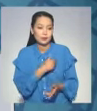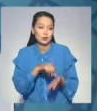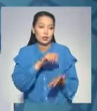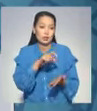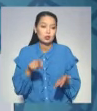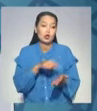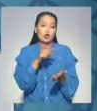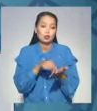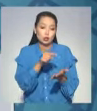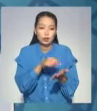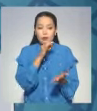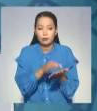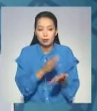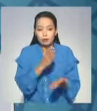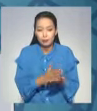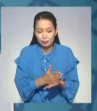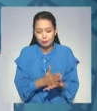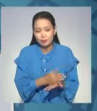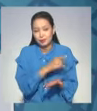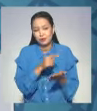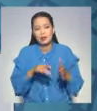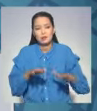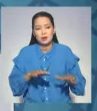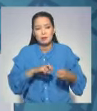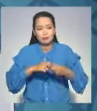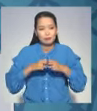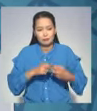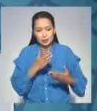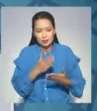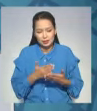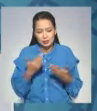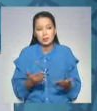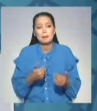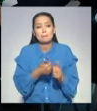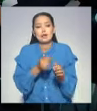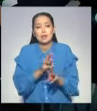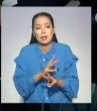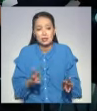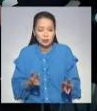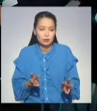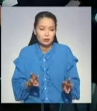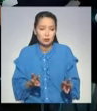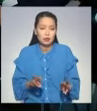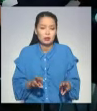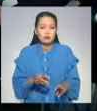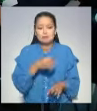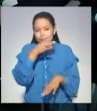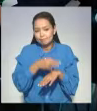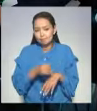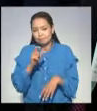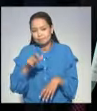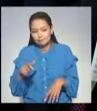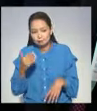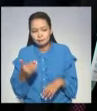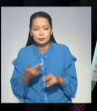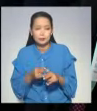қояр сұрақтарымыз бар, жергілікті мәселелер бар. Біз премьер-министрді, болмаса лауазымды тұлғаларды көбінде